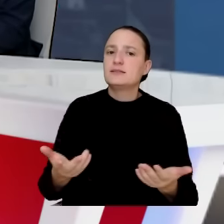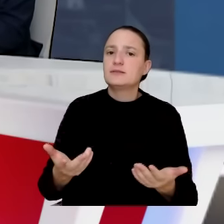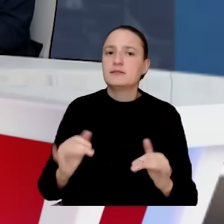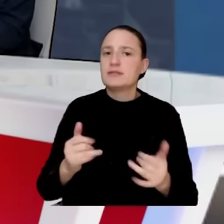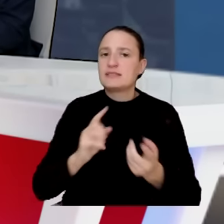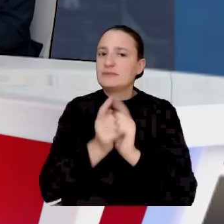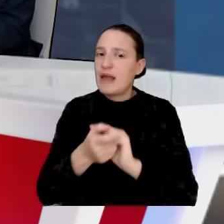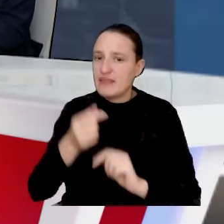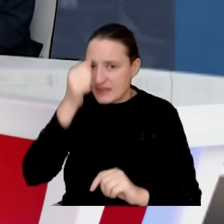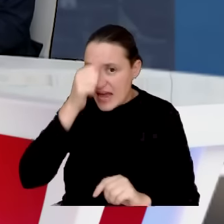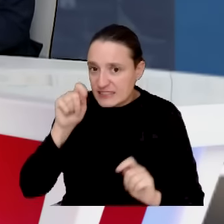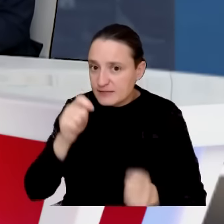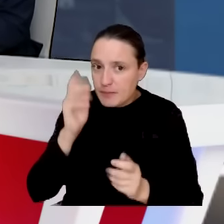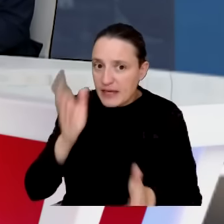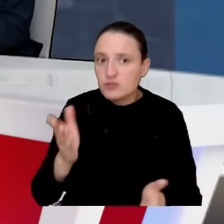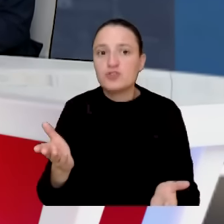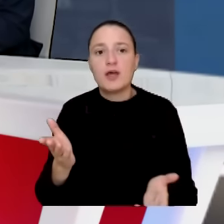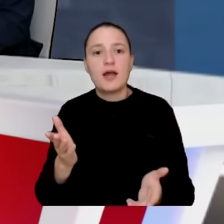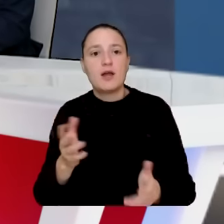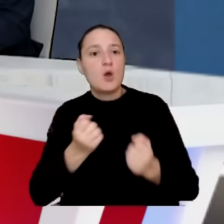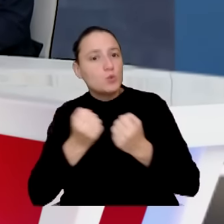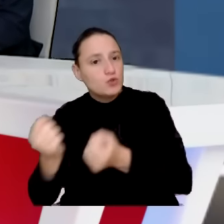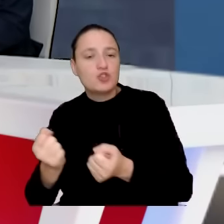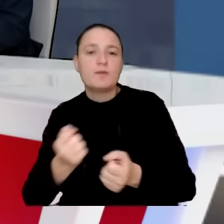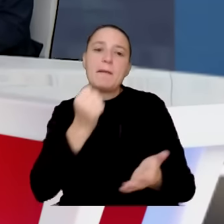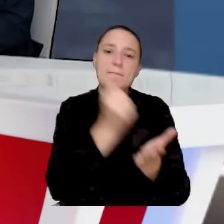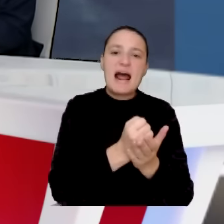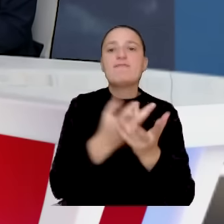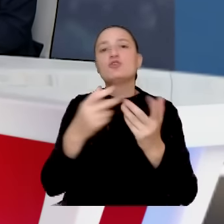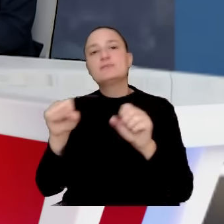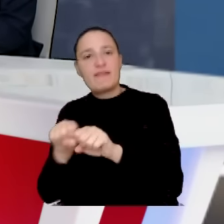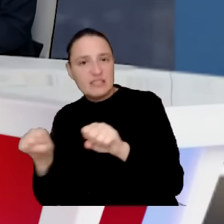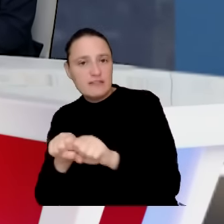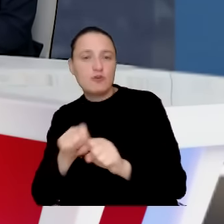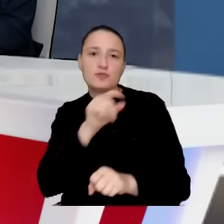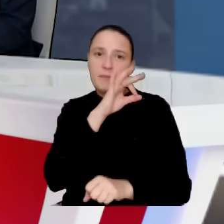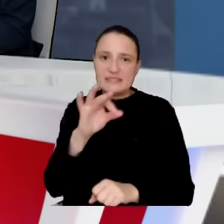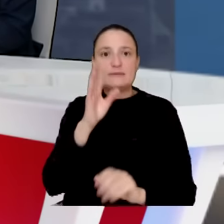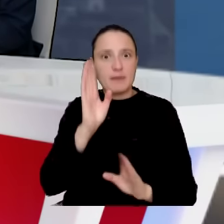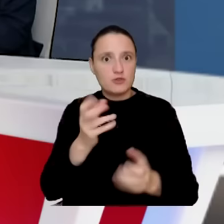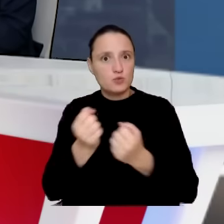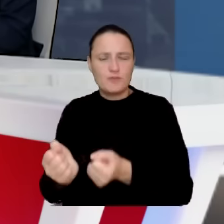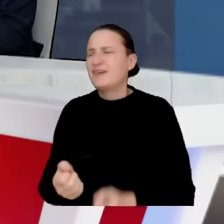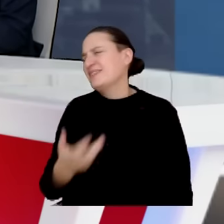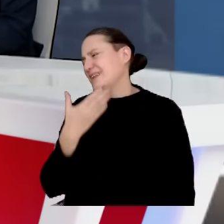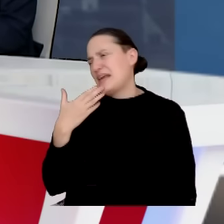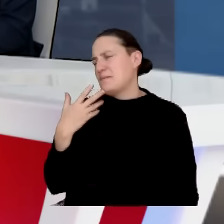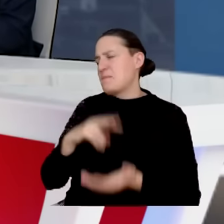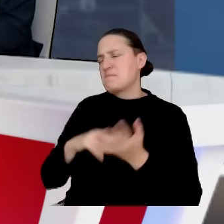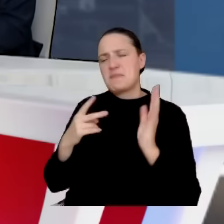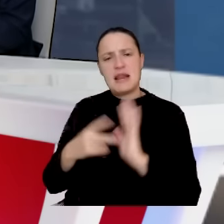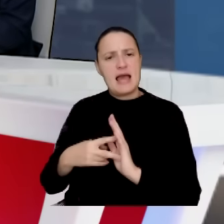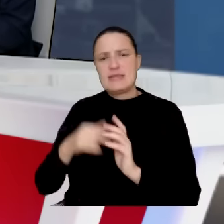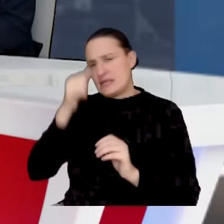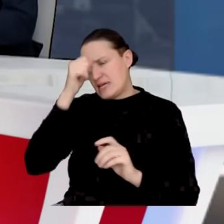nazwy będzie czy cokolwiek czy raczej zostaje Prawo i Sprawiedliwość nie nie ma w tym momencie takich planów takich decyzji jutro to jest